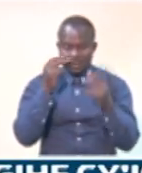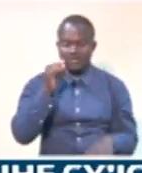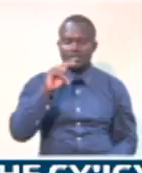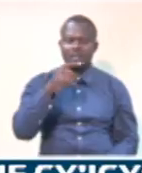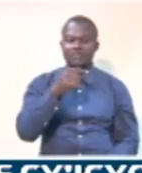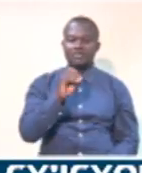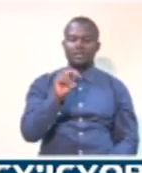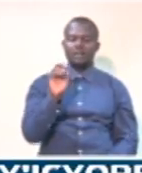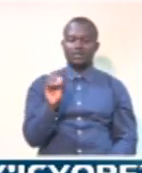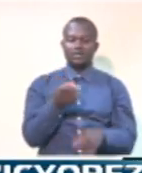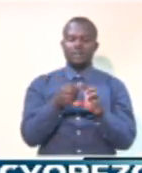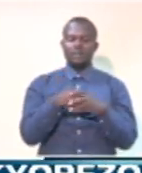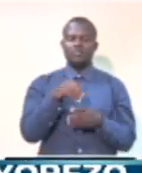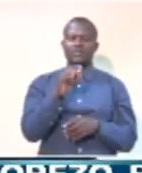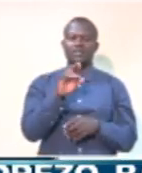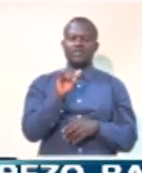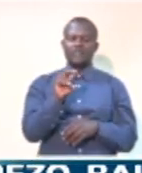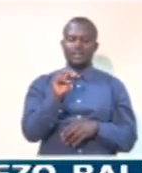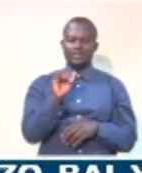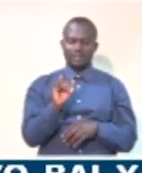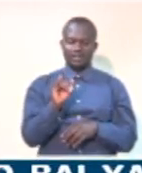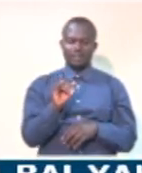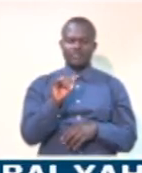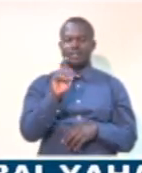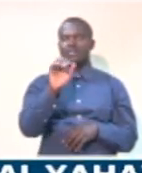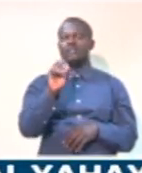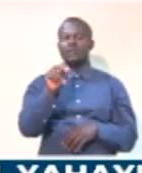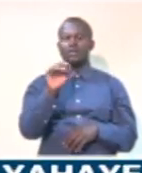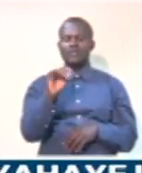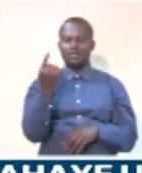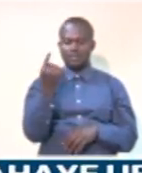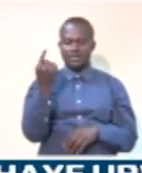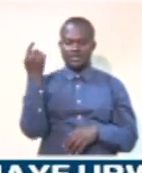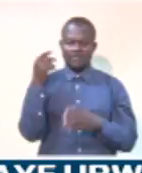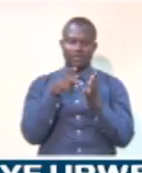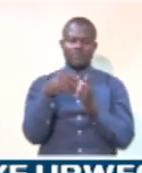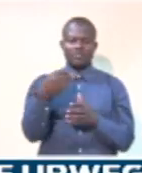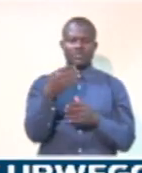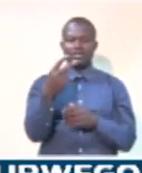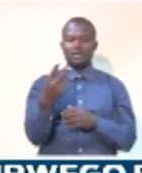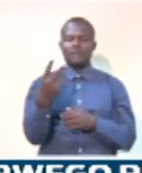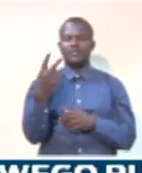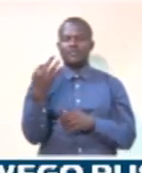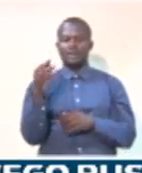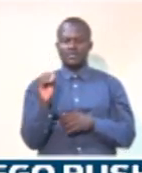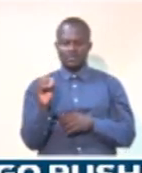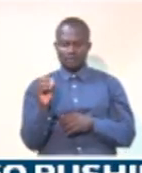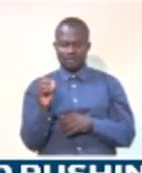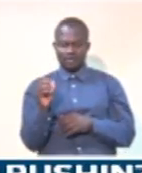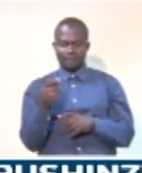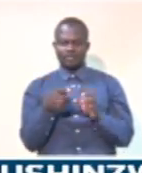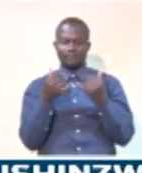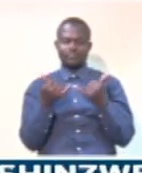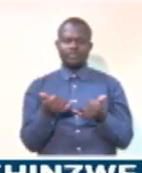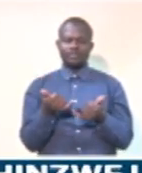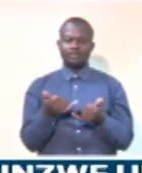zivamo ifarini zaba itoni imwe yaguraga amadolari 330 ariko